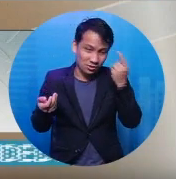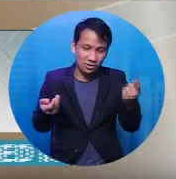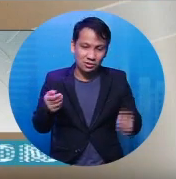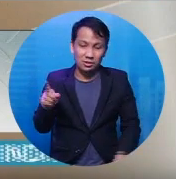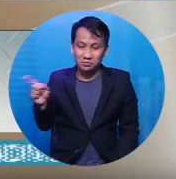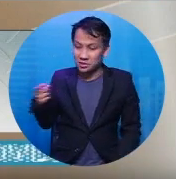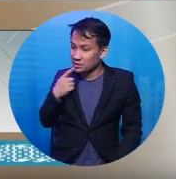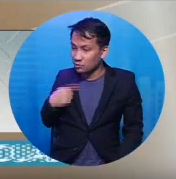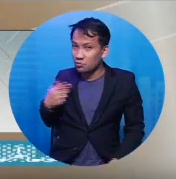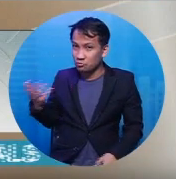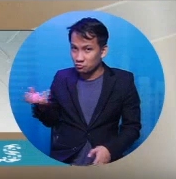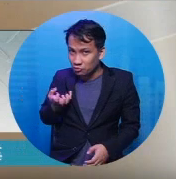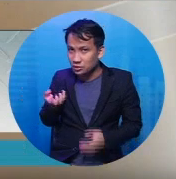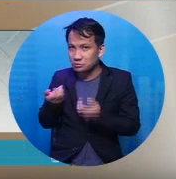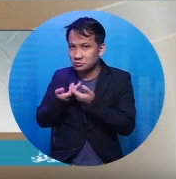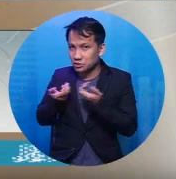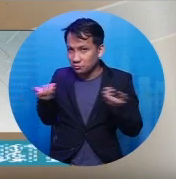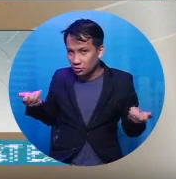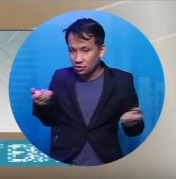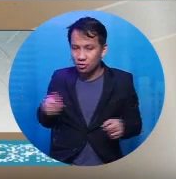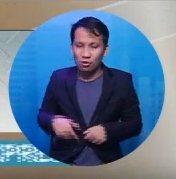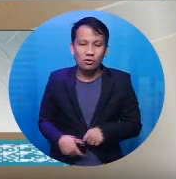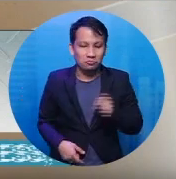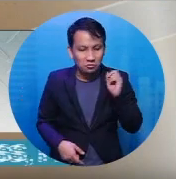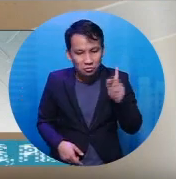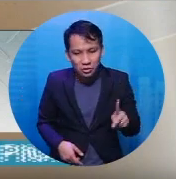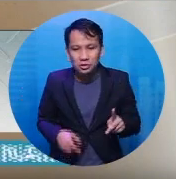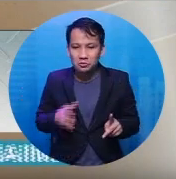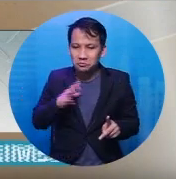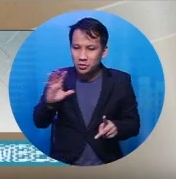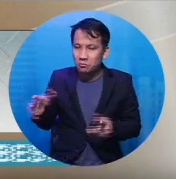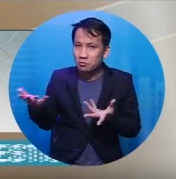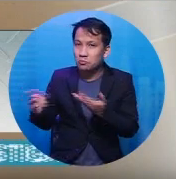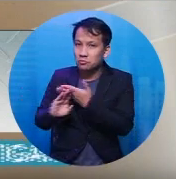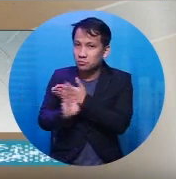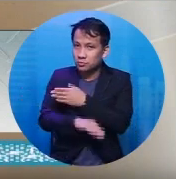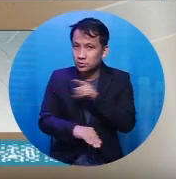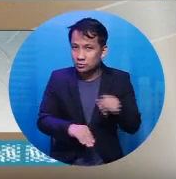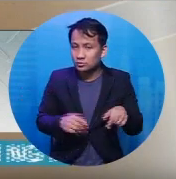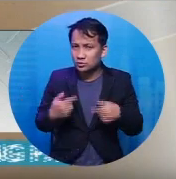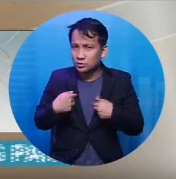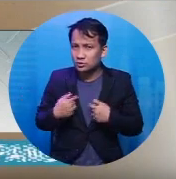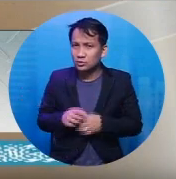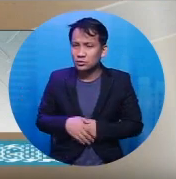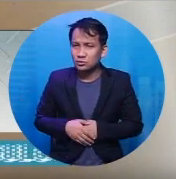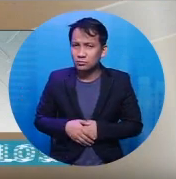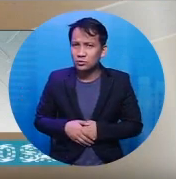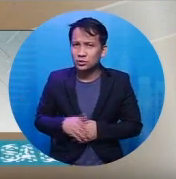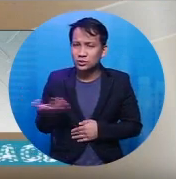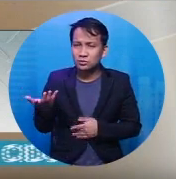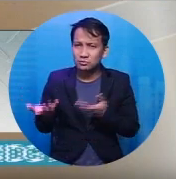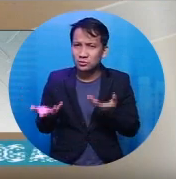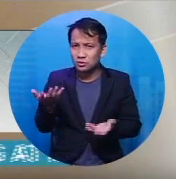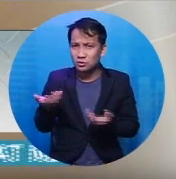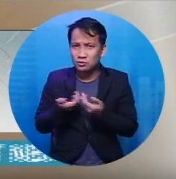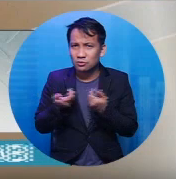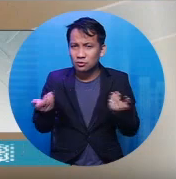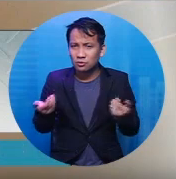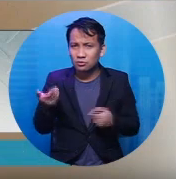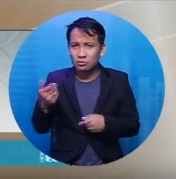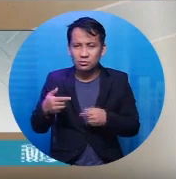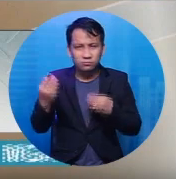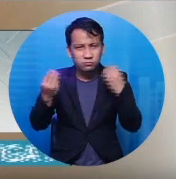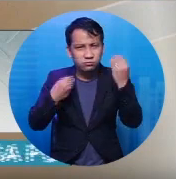sige. Tapos, gusto niya mag-ibalik ka sa akin. Sabi ko, okay, kulog lang muna tayo. Ma, sir, para